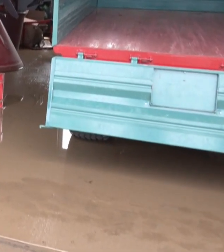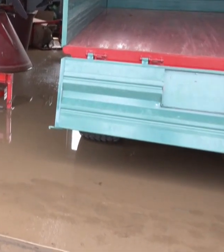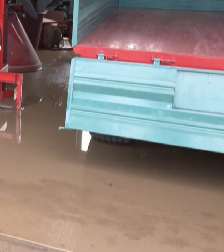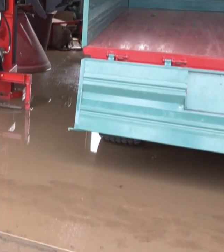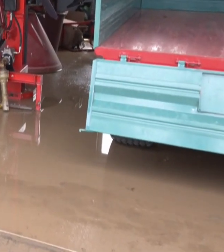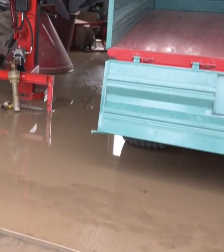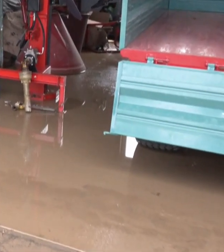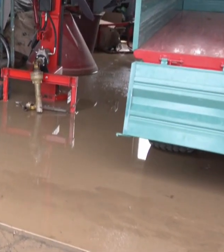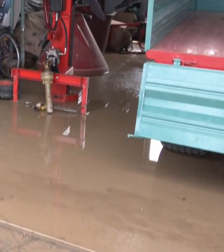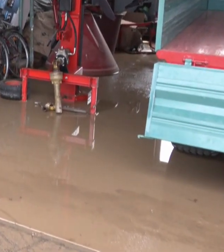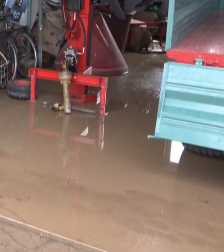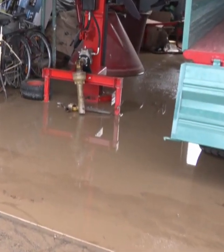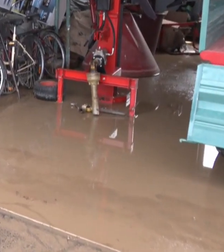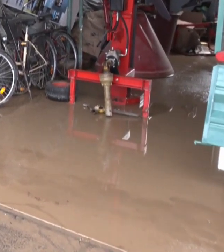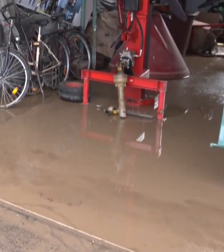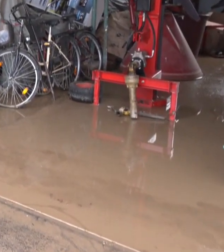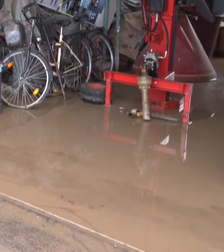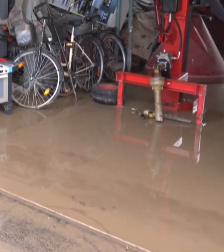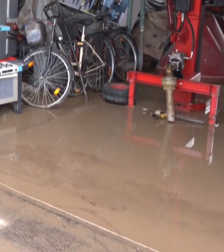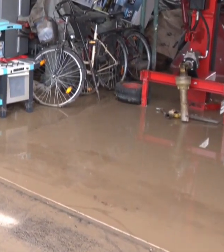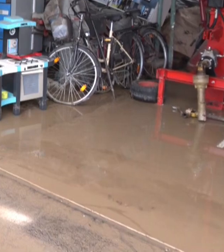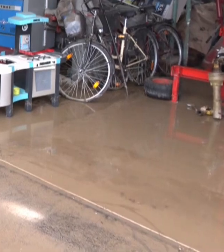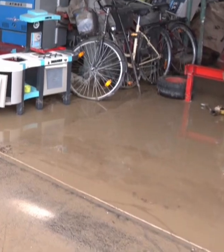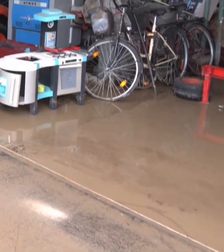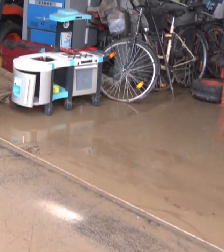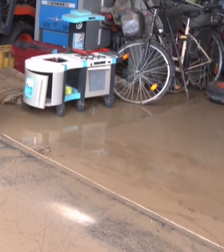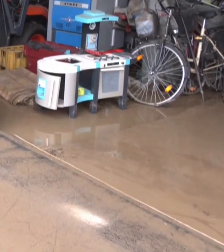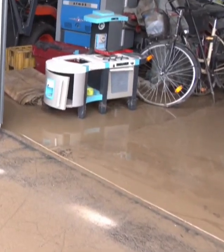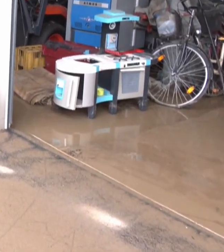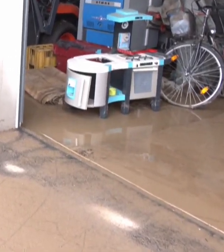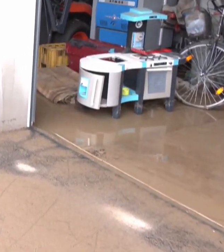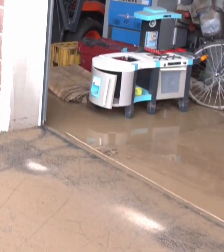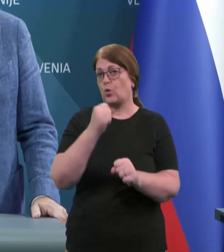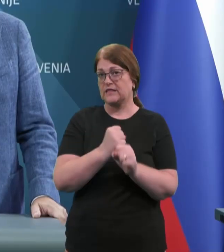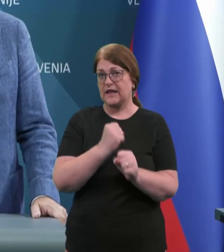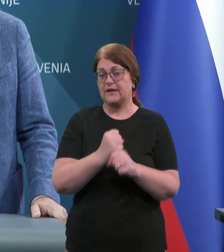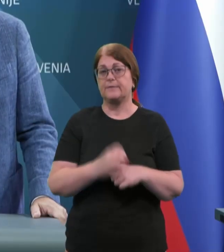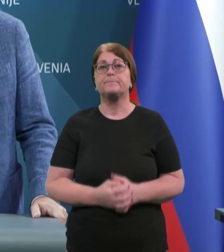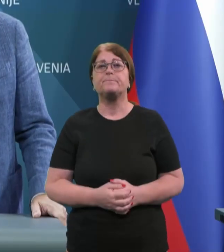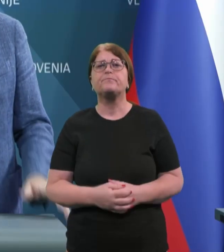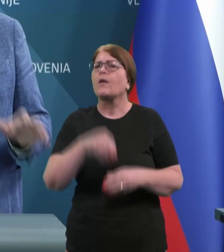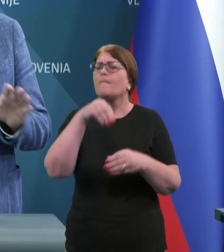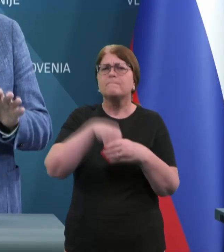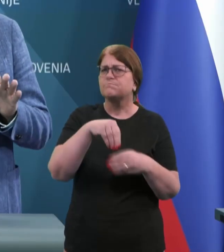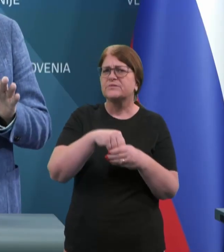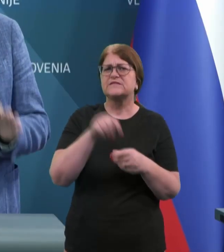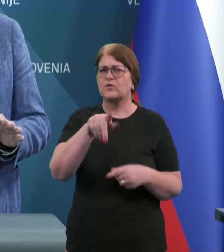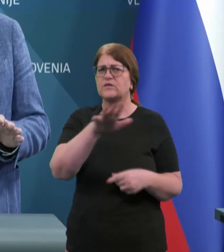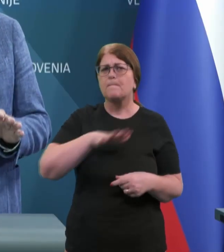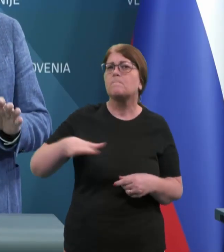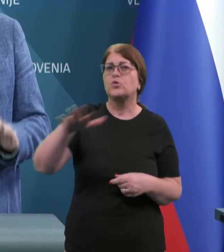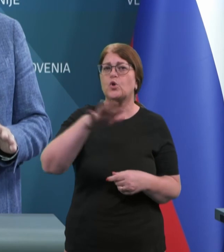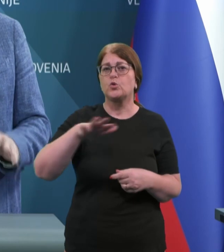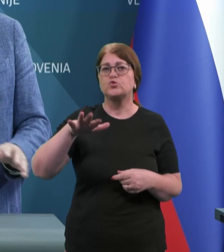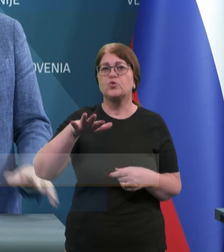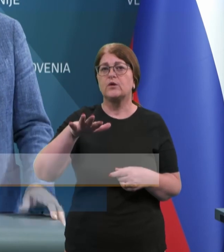za odpravo posledic poplav in zemljskih plazov iz augusta leta 2023. Bistvo pa na tem področju je,